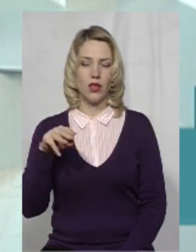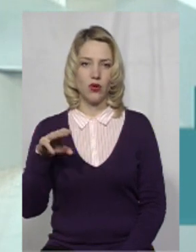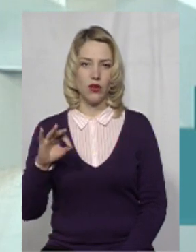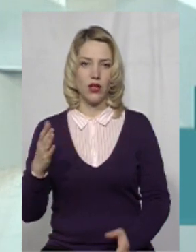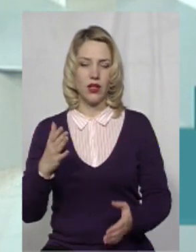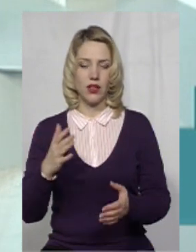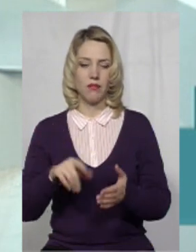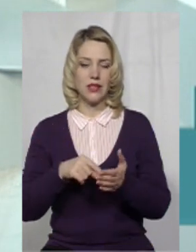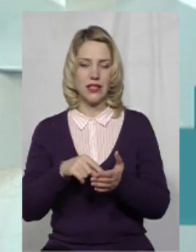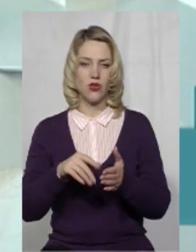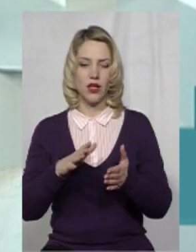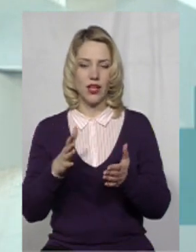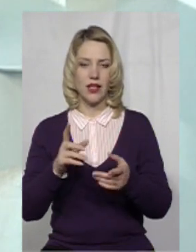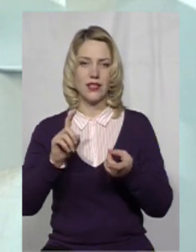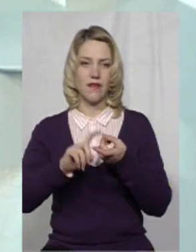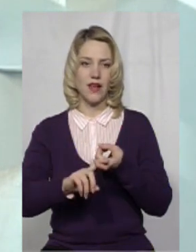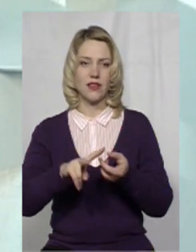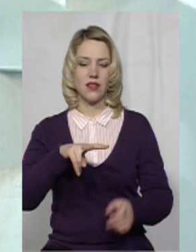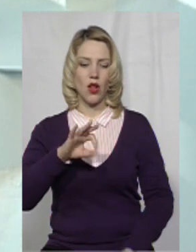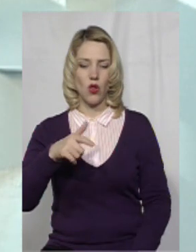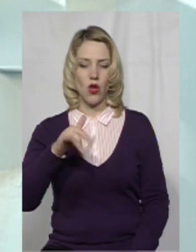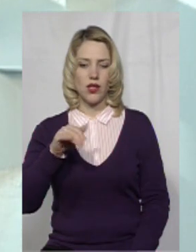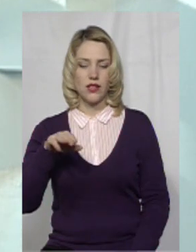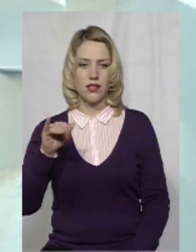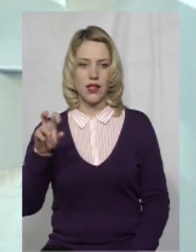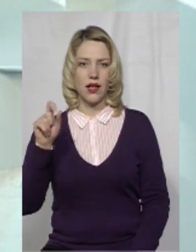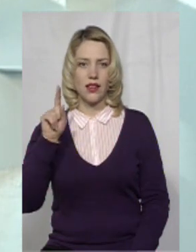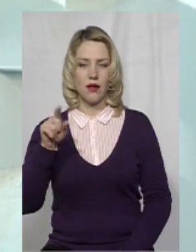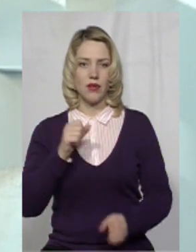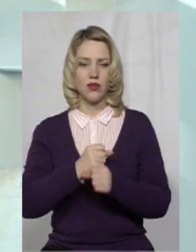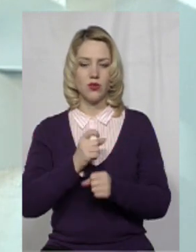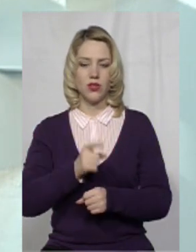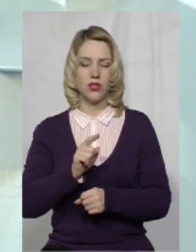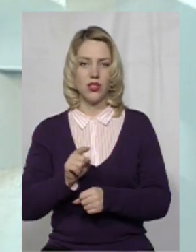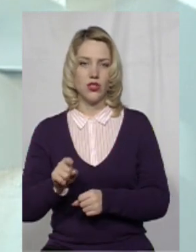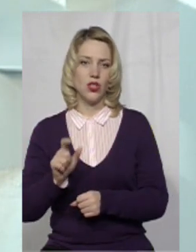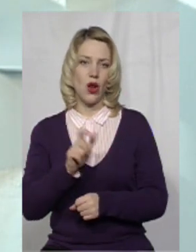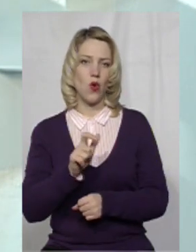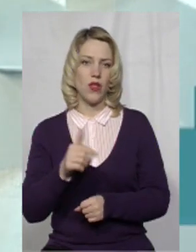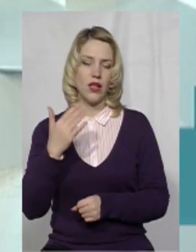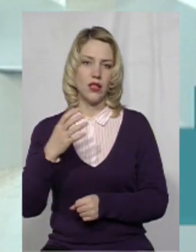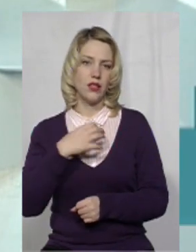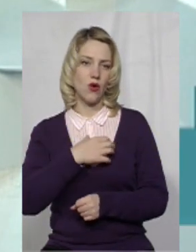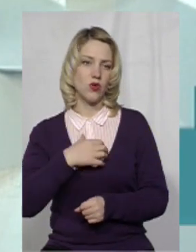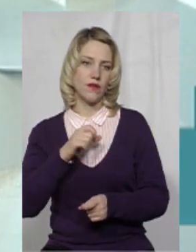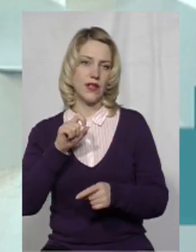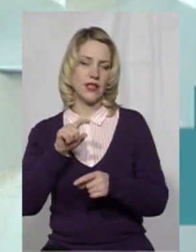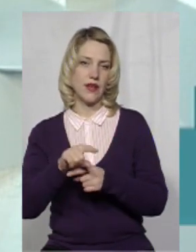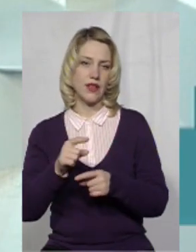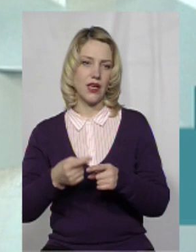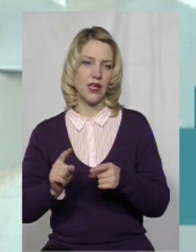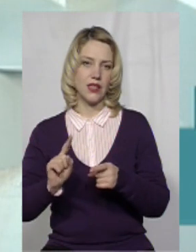яке фактично зав'язане і побудоване на логістиці. Тобто там працюють тисячі і тисячі людей, і їхнє основне завдання – це